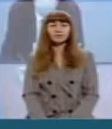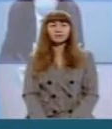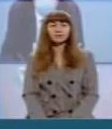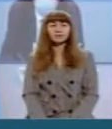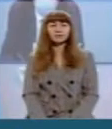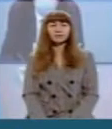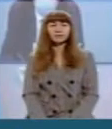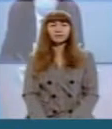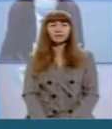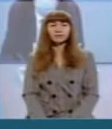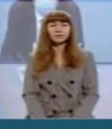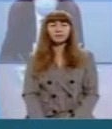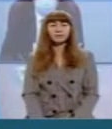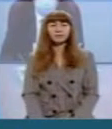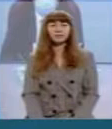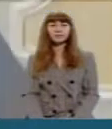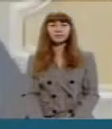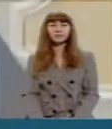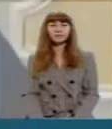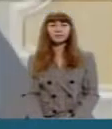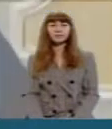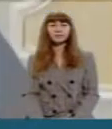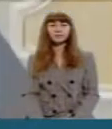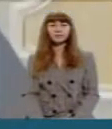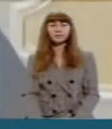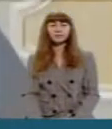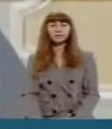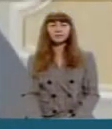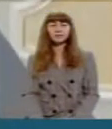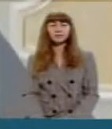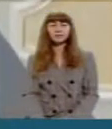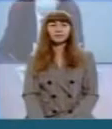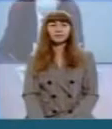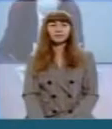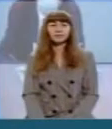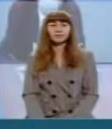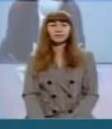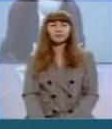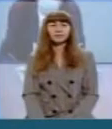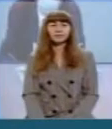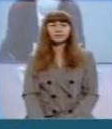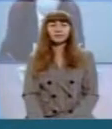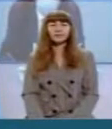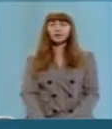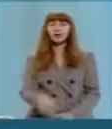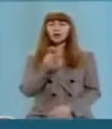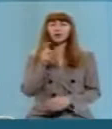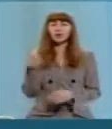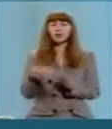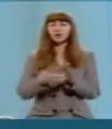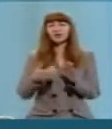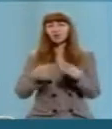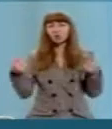мен денсаулығын қорғауға арналған. Кеселмен күресте мәселені дабыра шешпей, ақылға жеңдіру керек. Вирустың әзірге